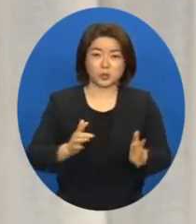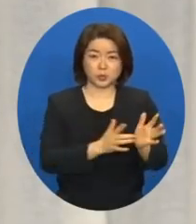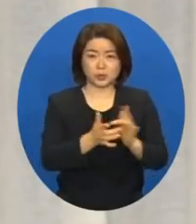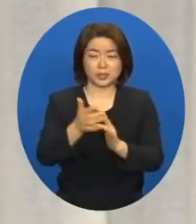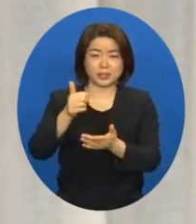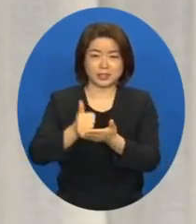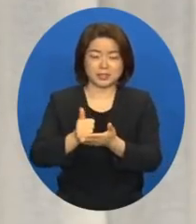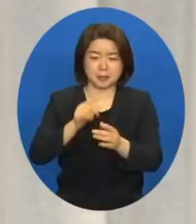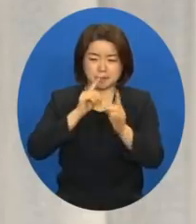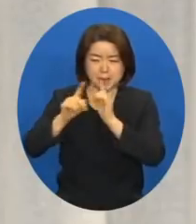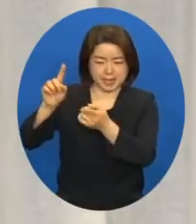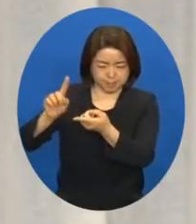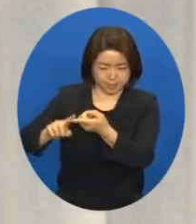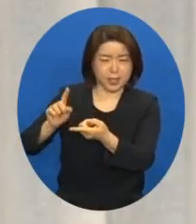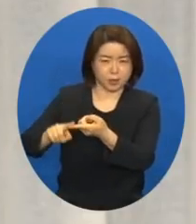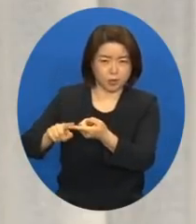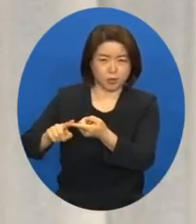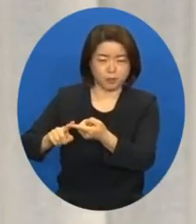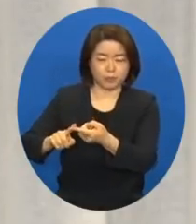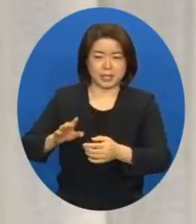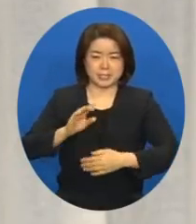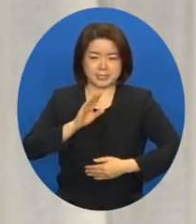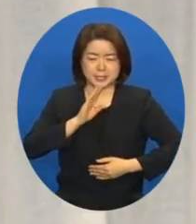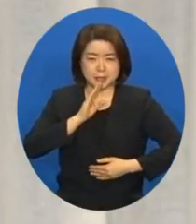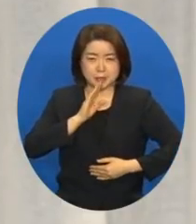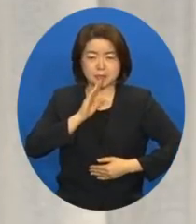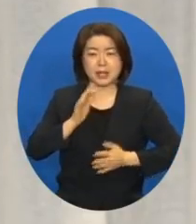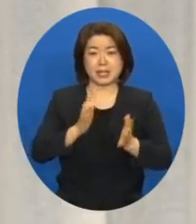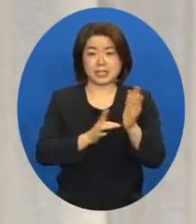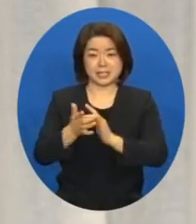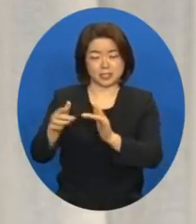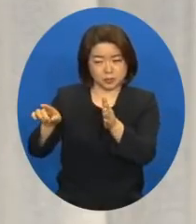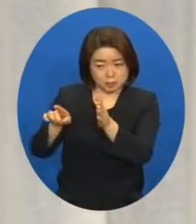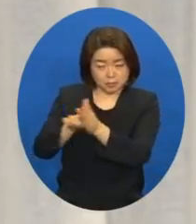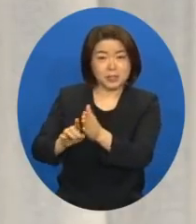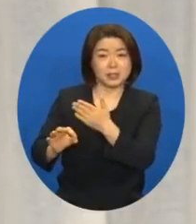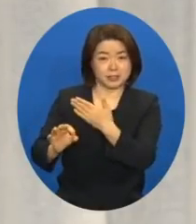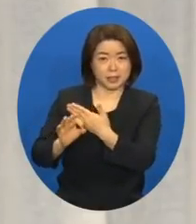말씀 그대로 정말 정확하게 예수님을 믿는다면,